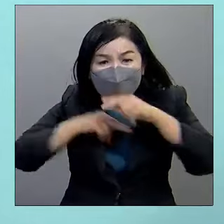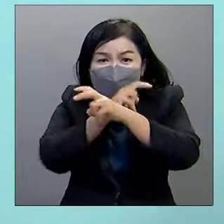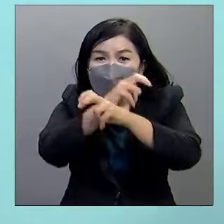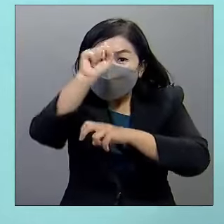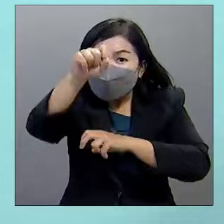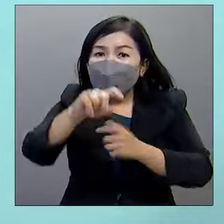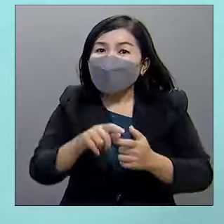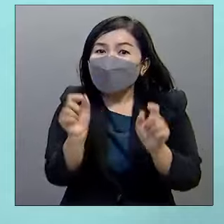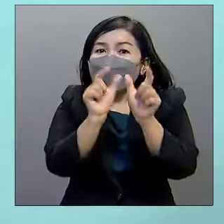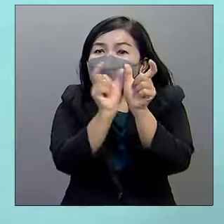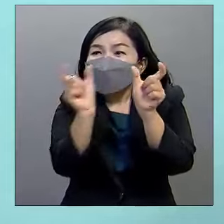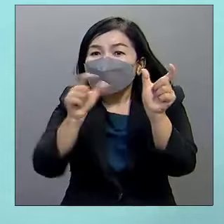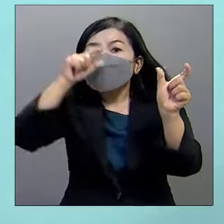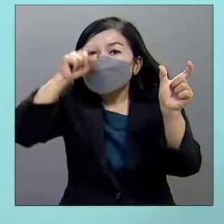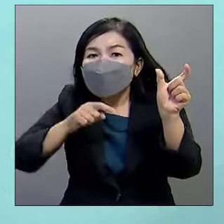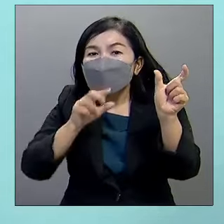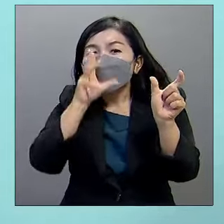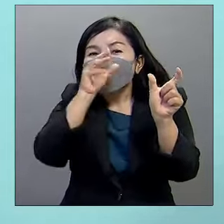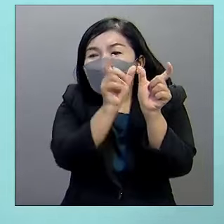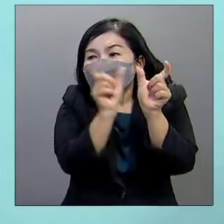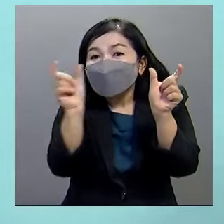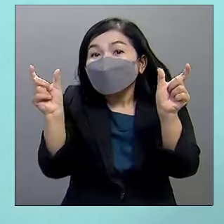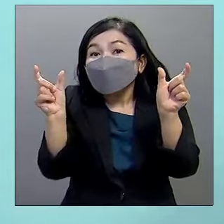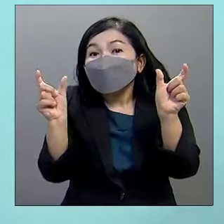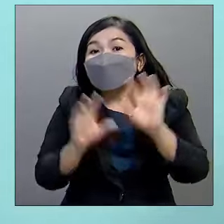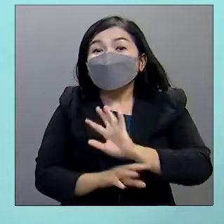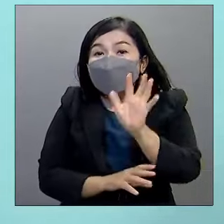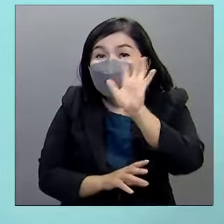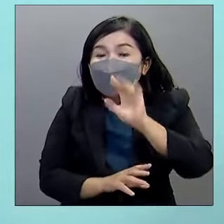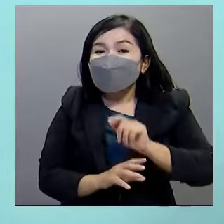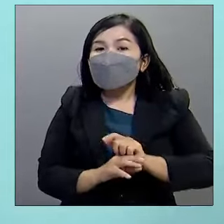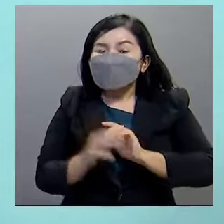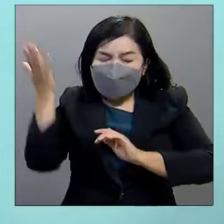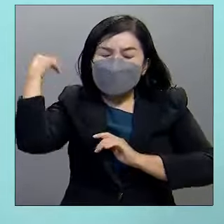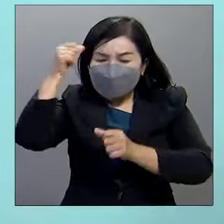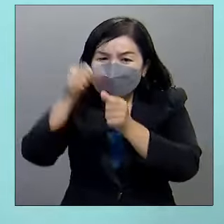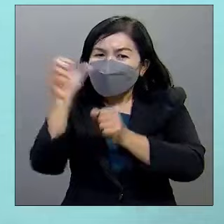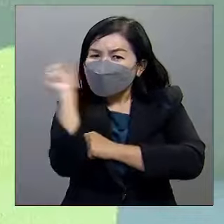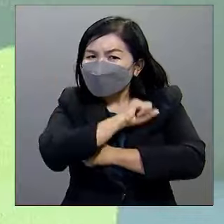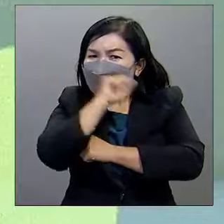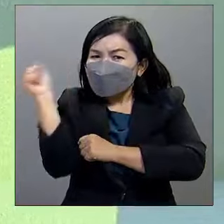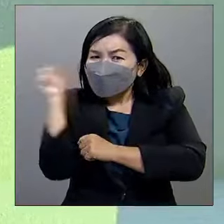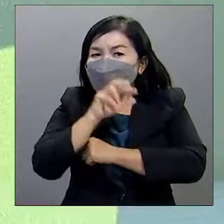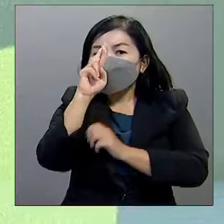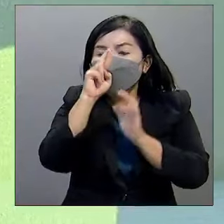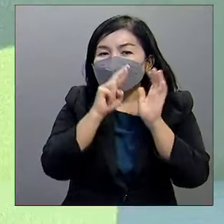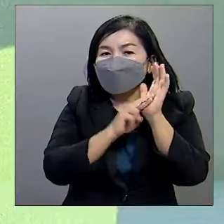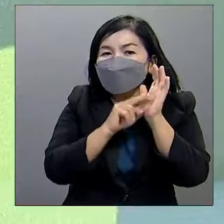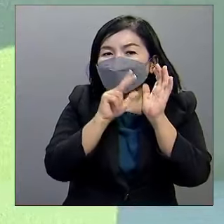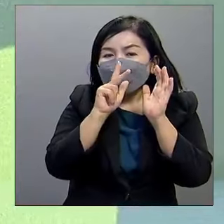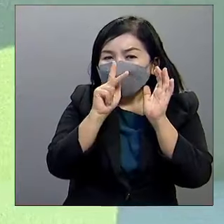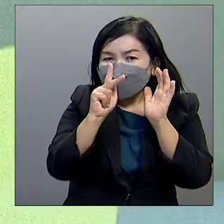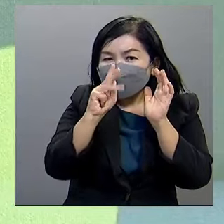ารักไม่ใช่ดวงดาวเมื่อพราวแสงอันนี้ปกติแต่ถ้าเกิดใครทันยุคทันสมัยมันต้องเป็น รักมิใช่